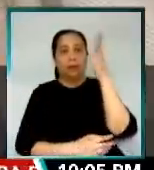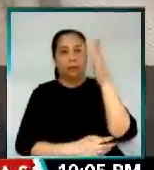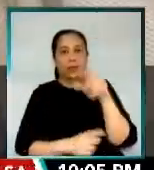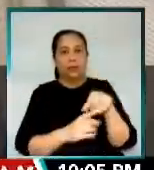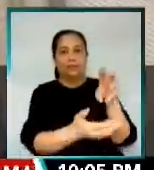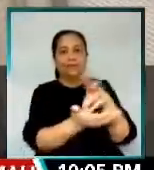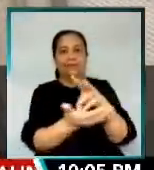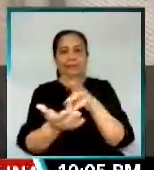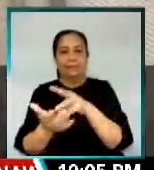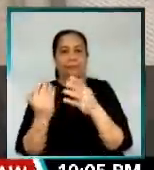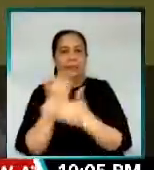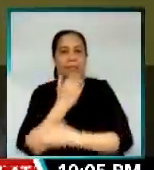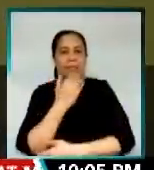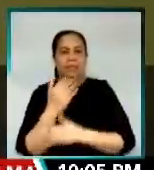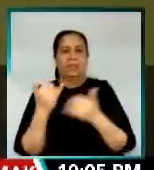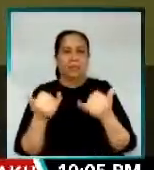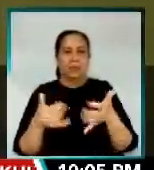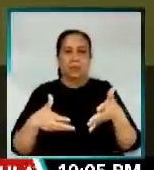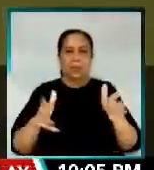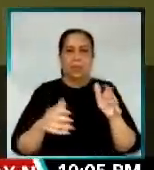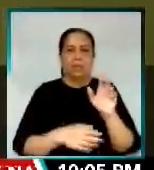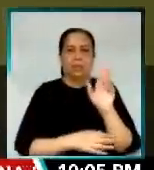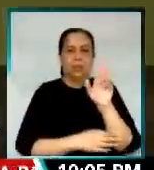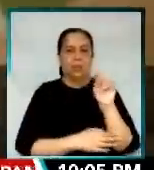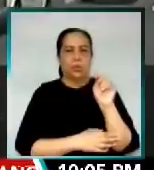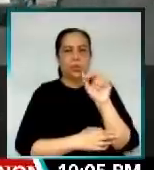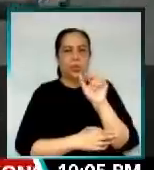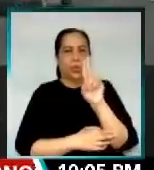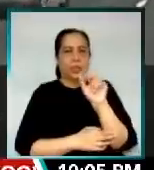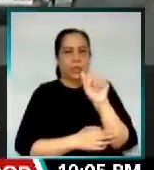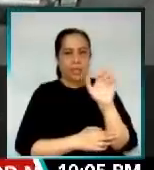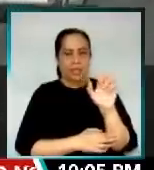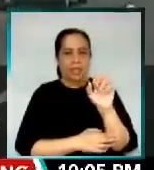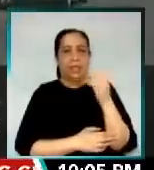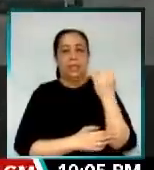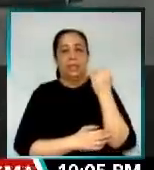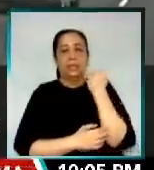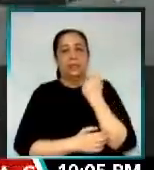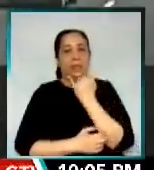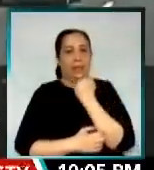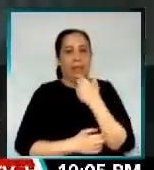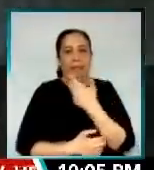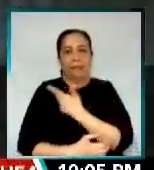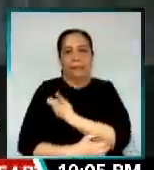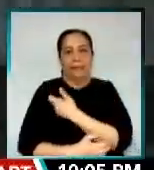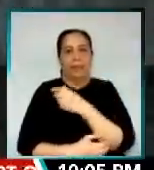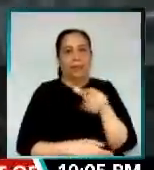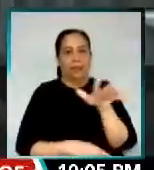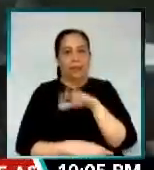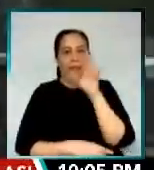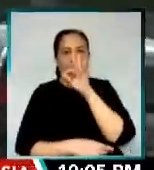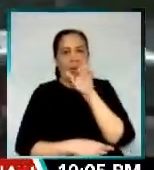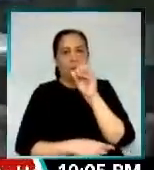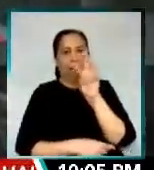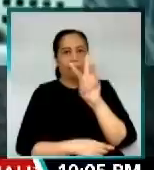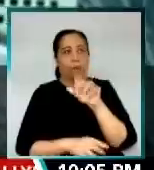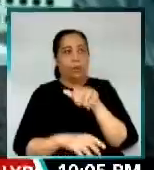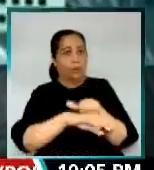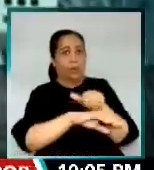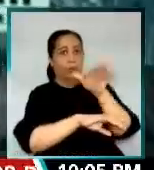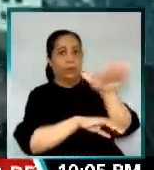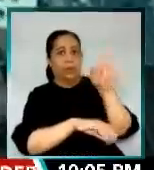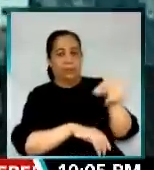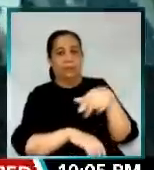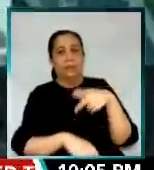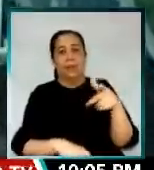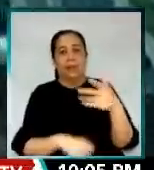Sa ngayon, pumayag na ang United Arab Emirates at Israel na bakunahan ang mga OFW na ide-deploy sa kanilang bansa. Von